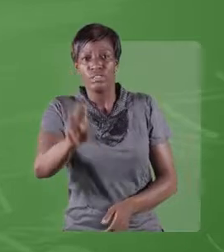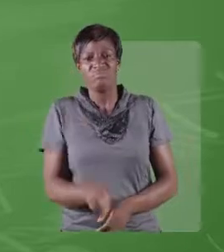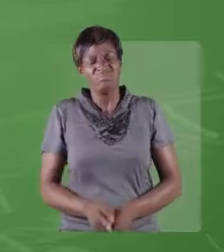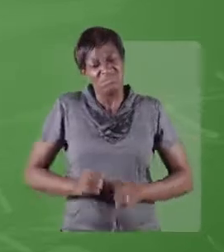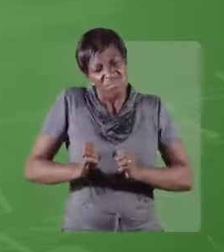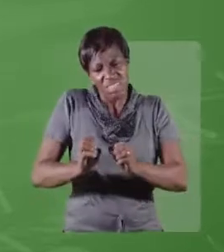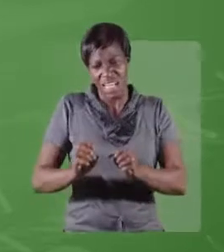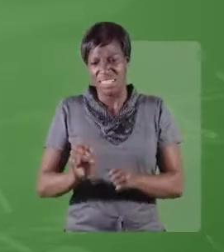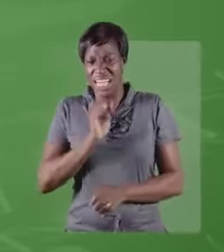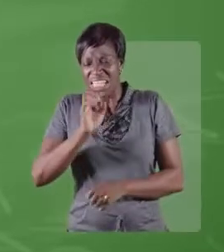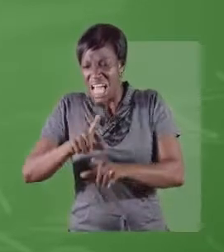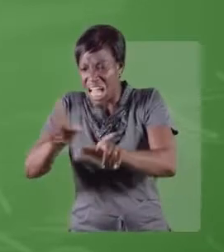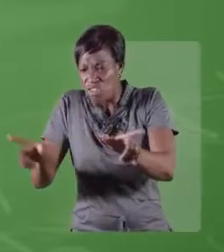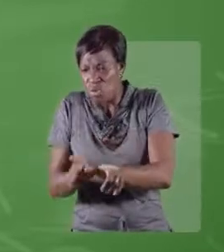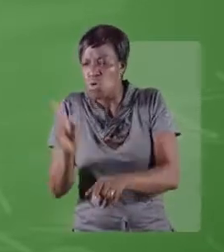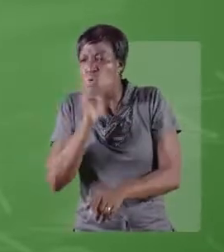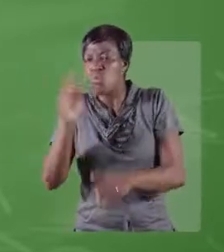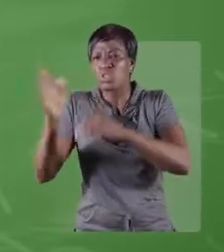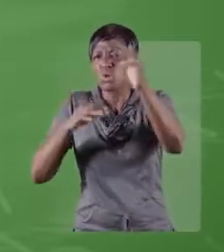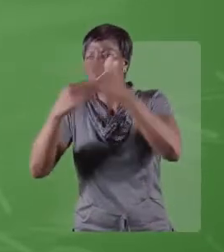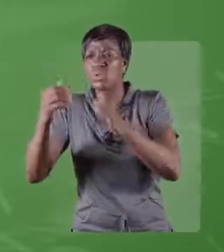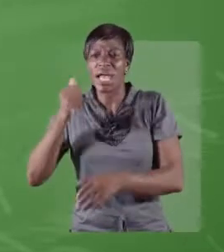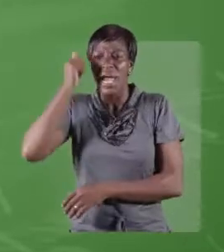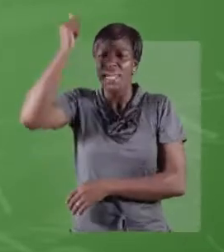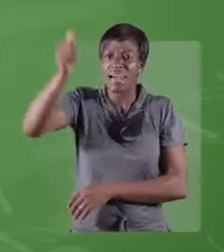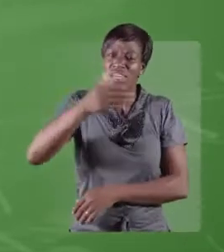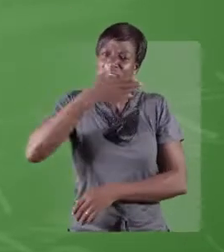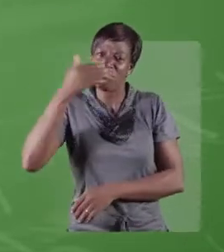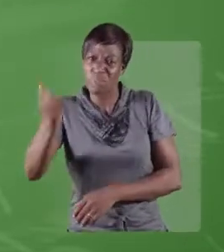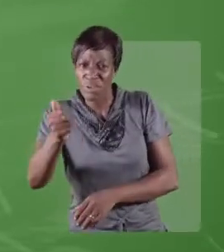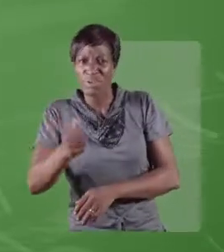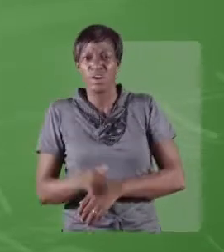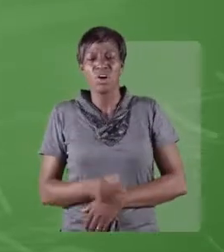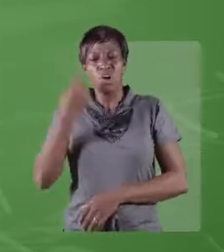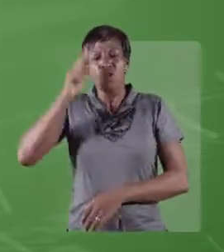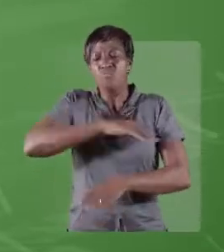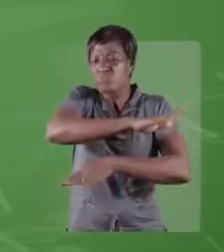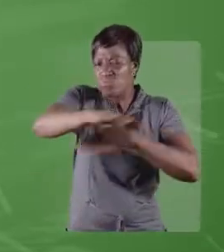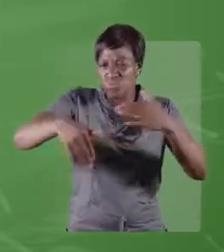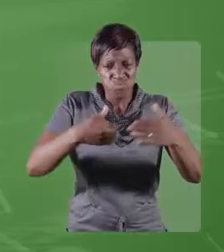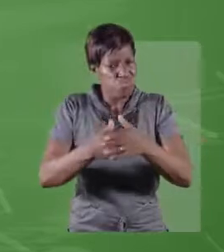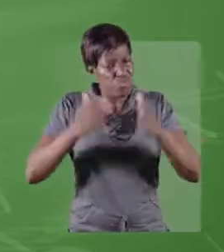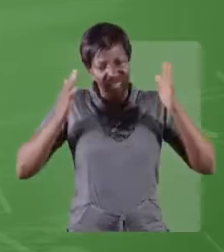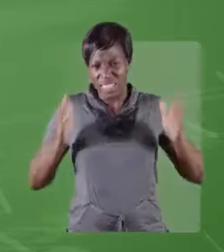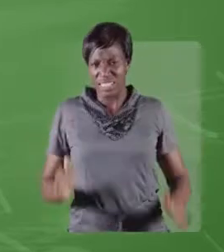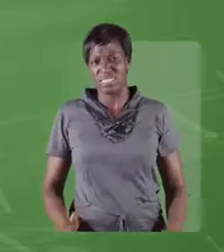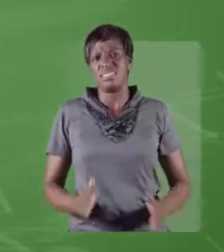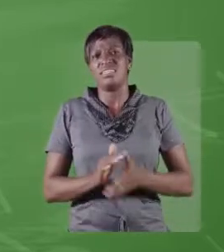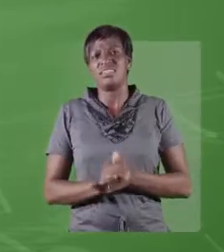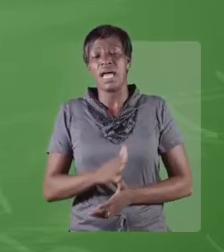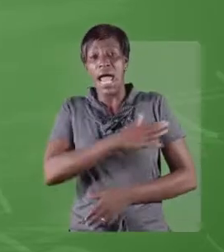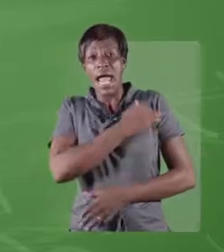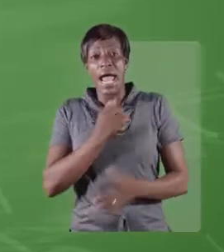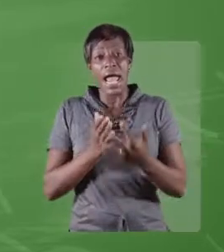lieu où se construit un avenir meilleur pour tous les êtres humains et à